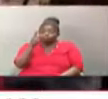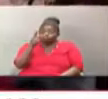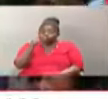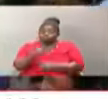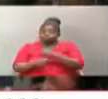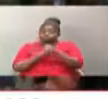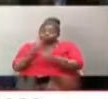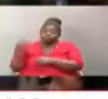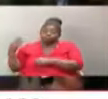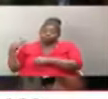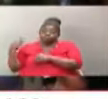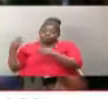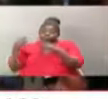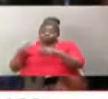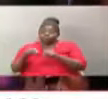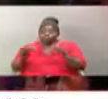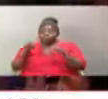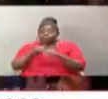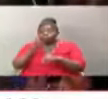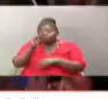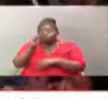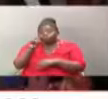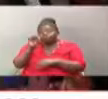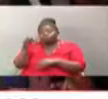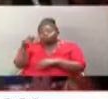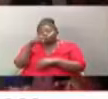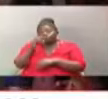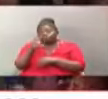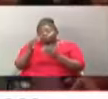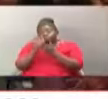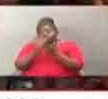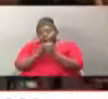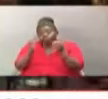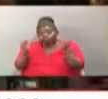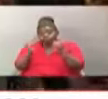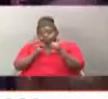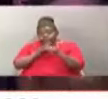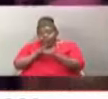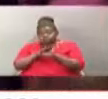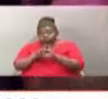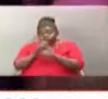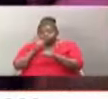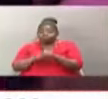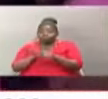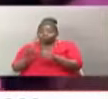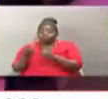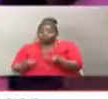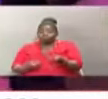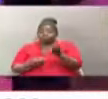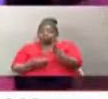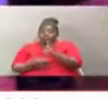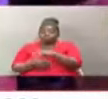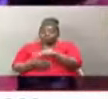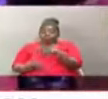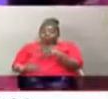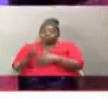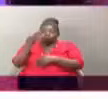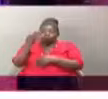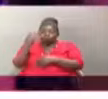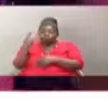tekibeerayo mu lubiri e Mengo olw'ekirwadde kya COVID-19 ekyatulumba. Ku mulundi guno enkuuka ekomyewo mu lubiri nga